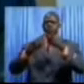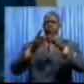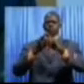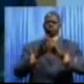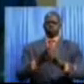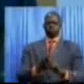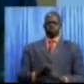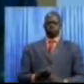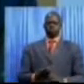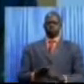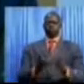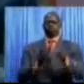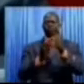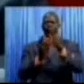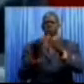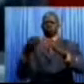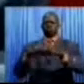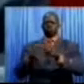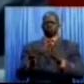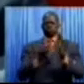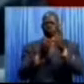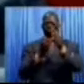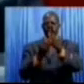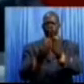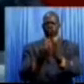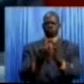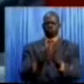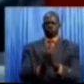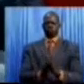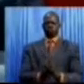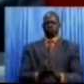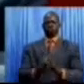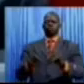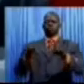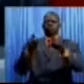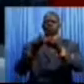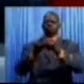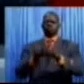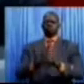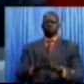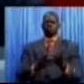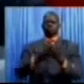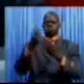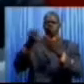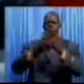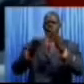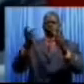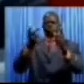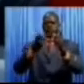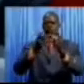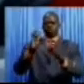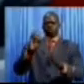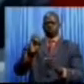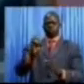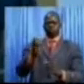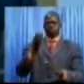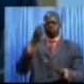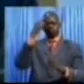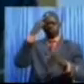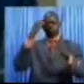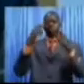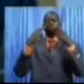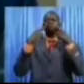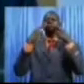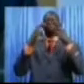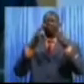facteur déterminant dans l'identification et au ciblage de projets prioritaires pour répondre à très moyen